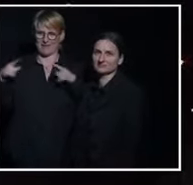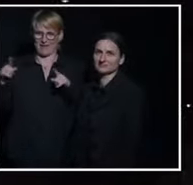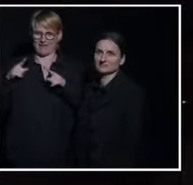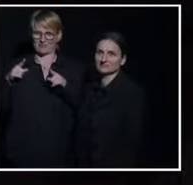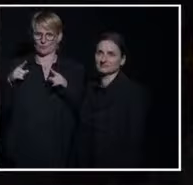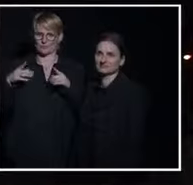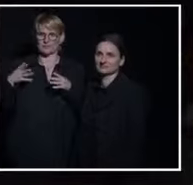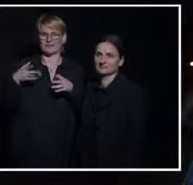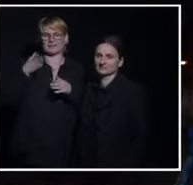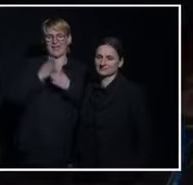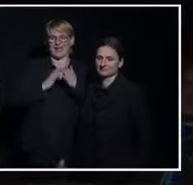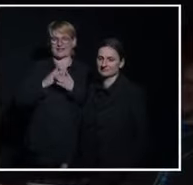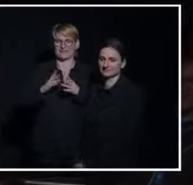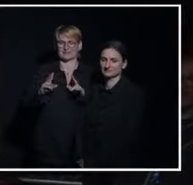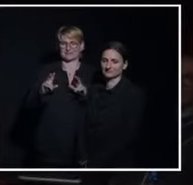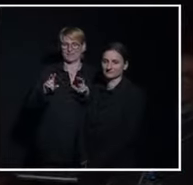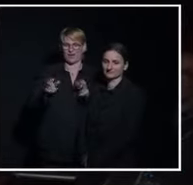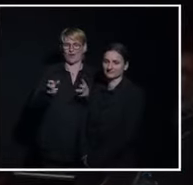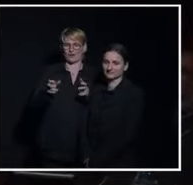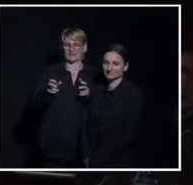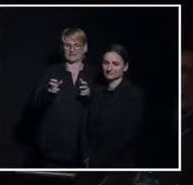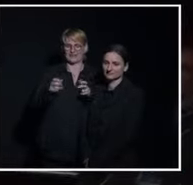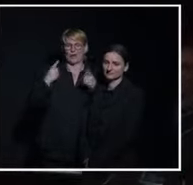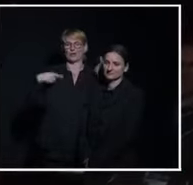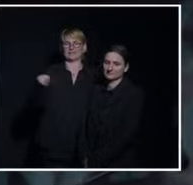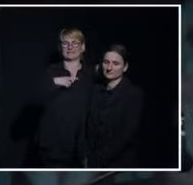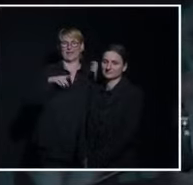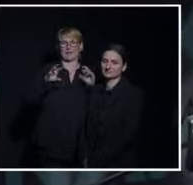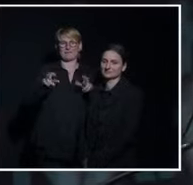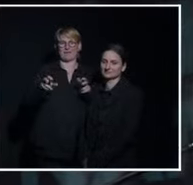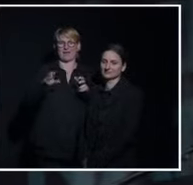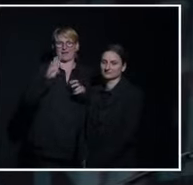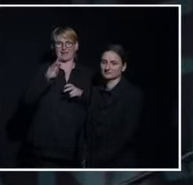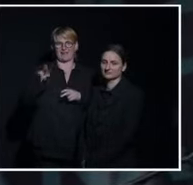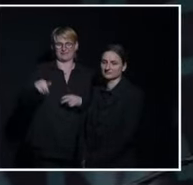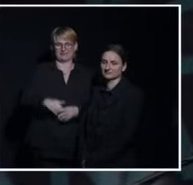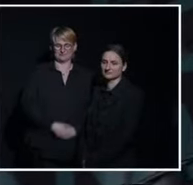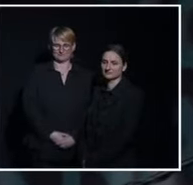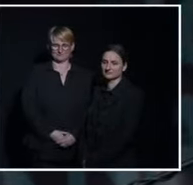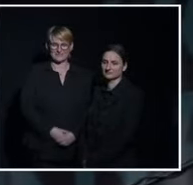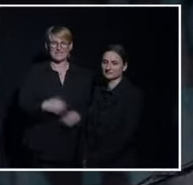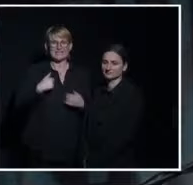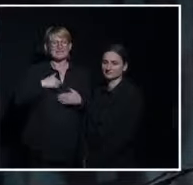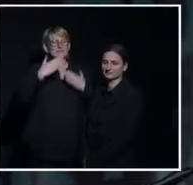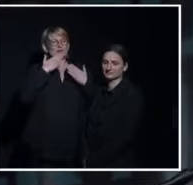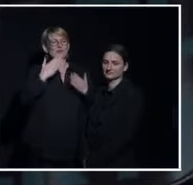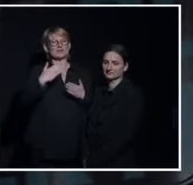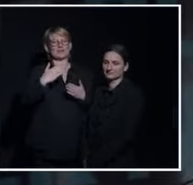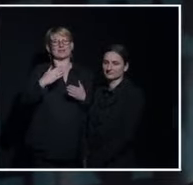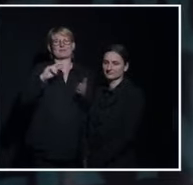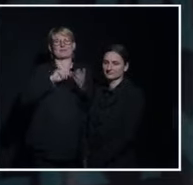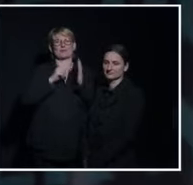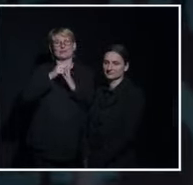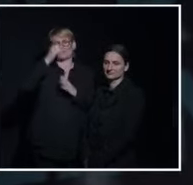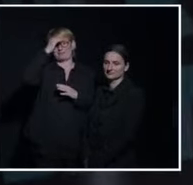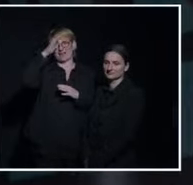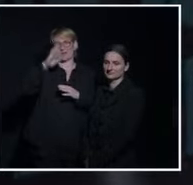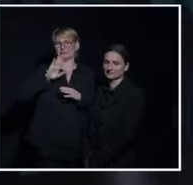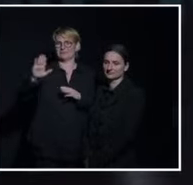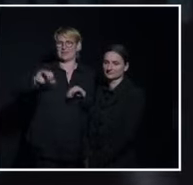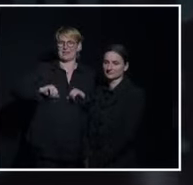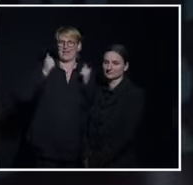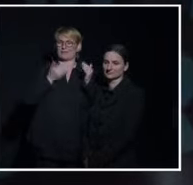Jetzt begrüße ich eine beeindruckende Frau, Politische Bildung durchzieht ihr Leben.